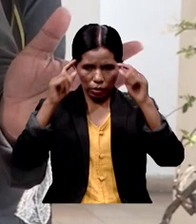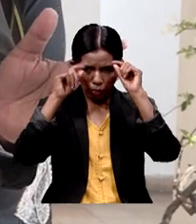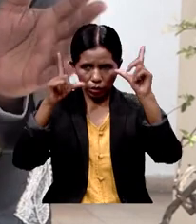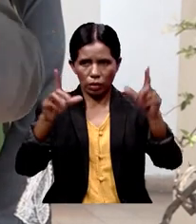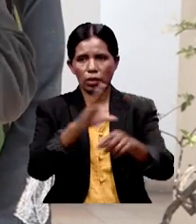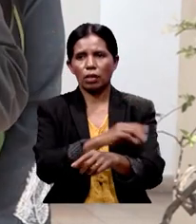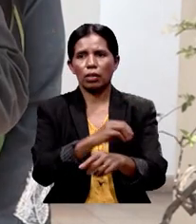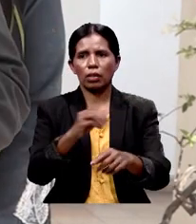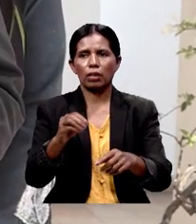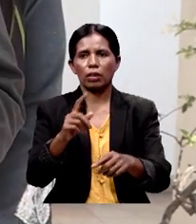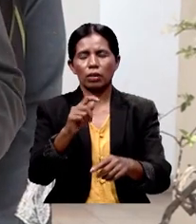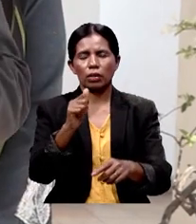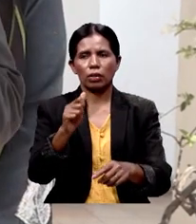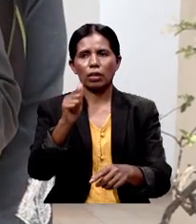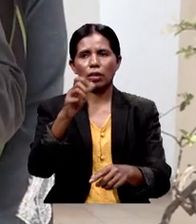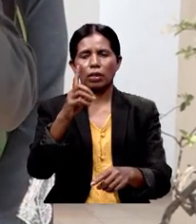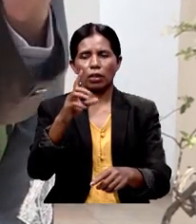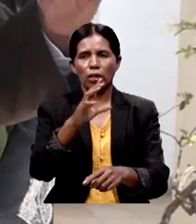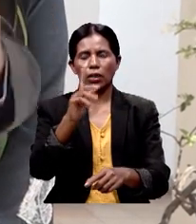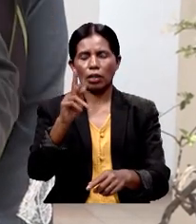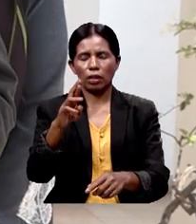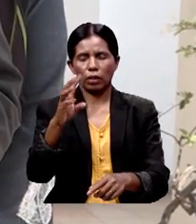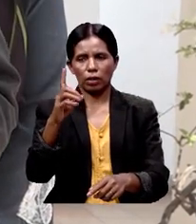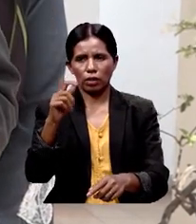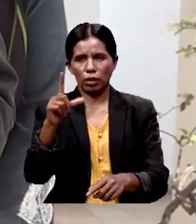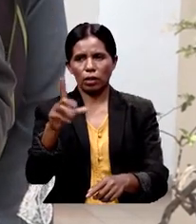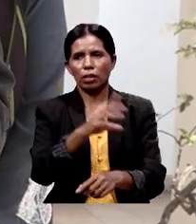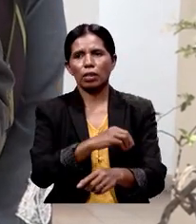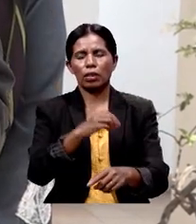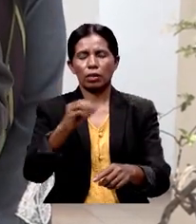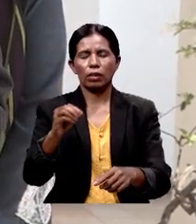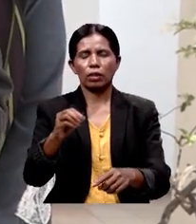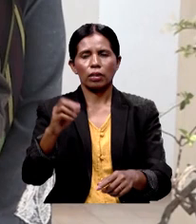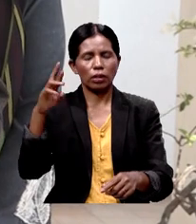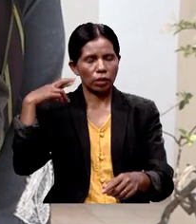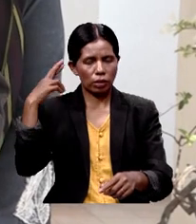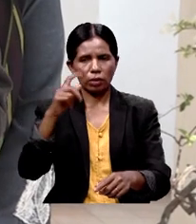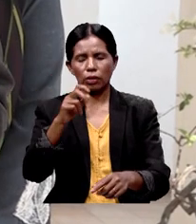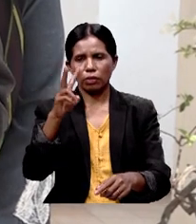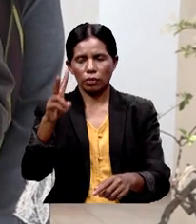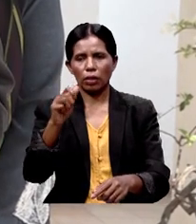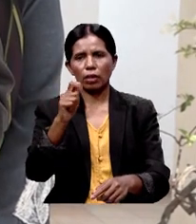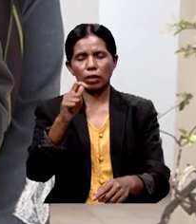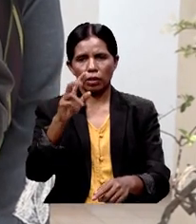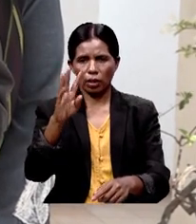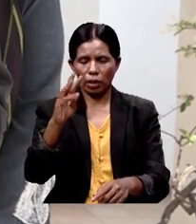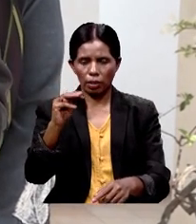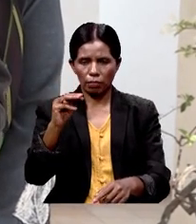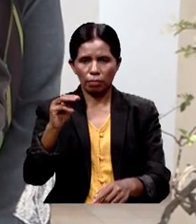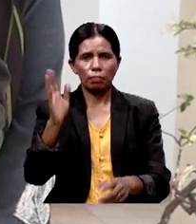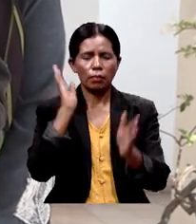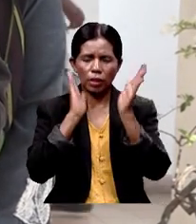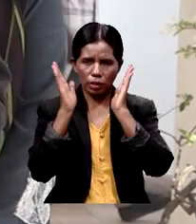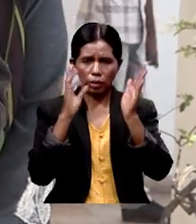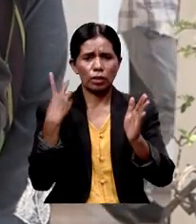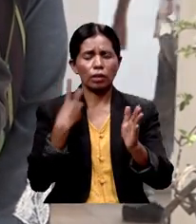tatoli rdtl juga sekali dengan radio TV Malaysia RTM sebagai usaha